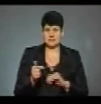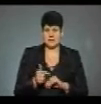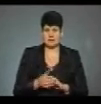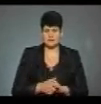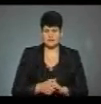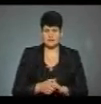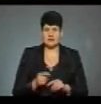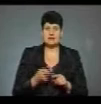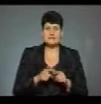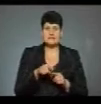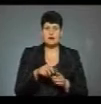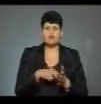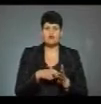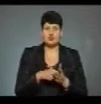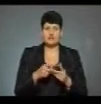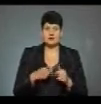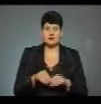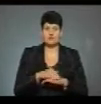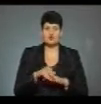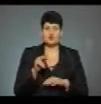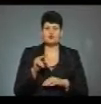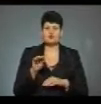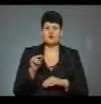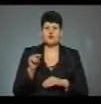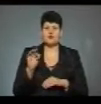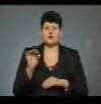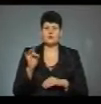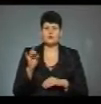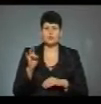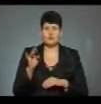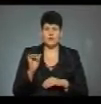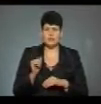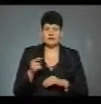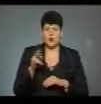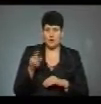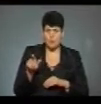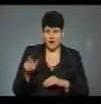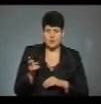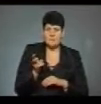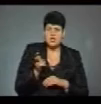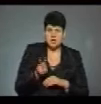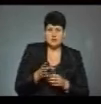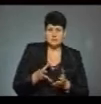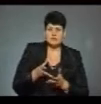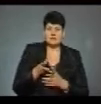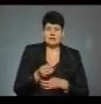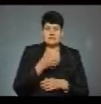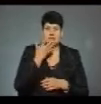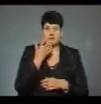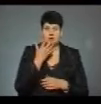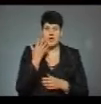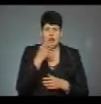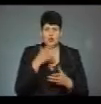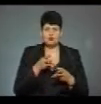Це поштове відділення на вулиці Чорновола. Тернополянка Оксана Оначишич прийшла, аби розрахуватися за тепло та гарячу воду